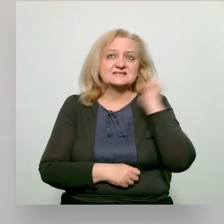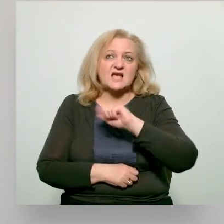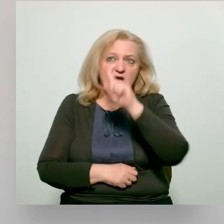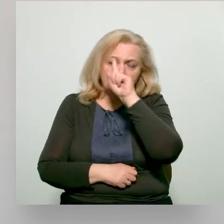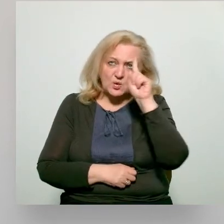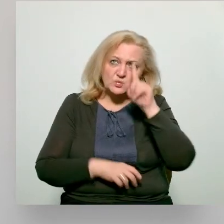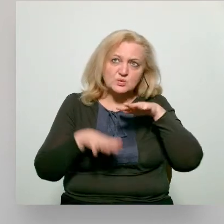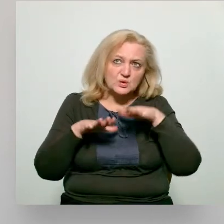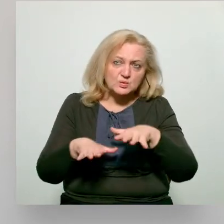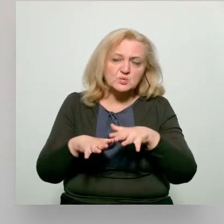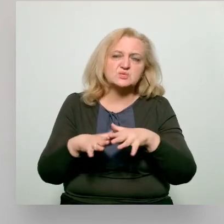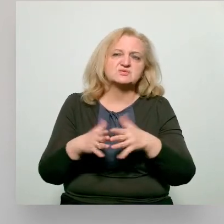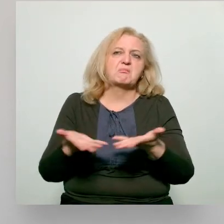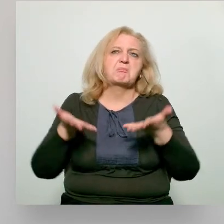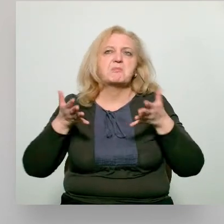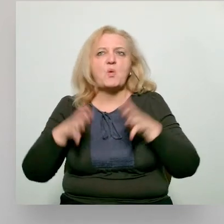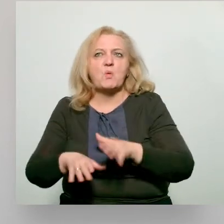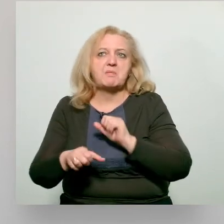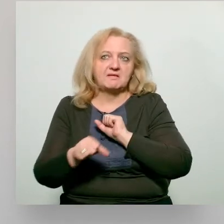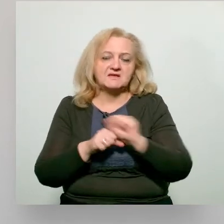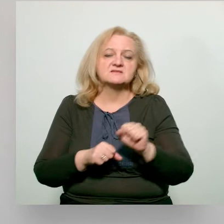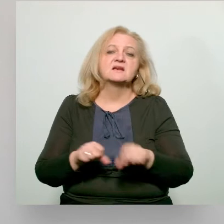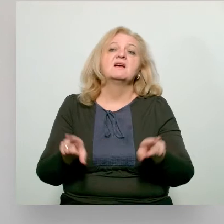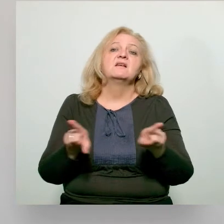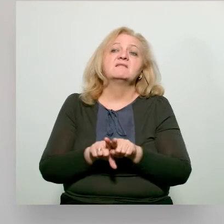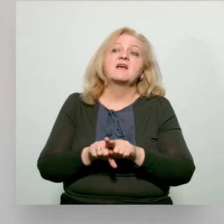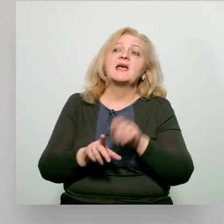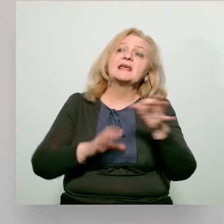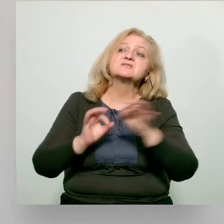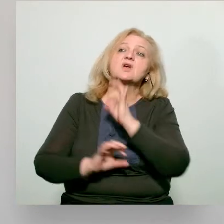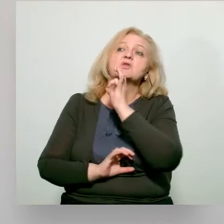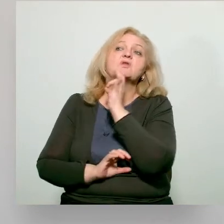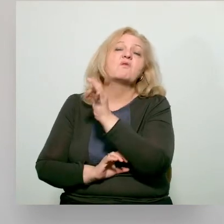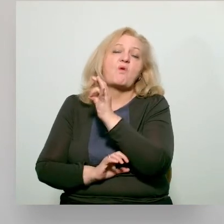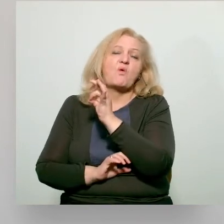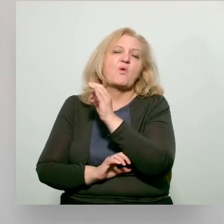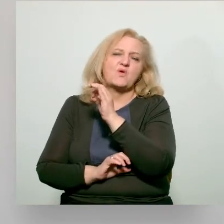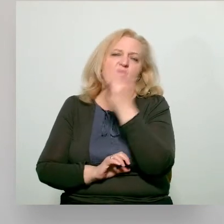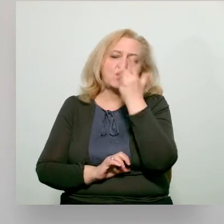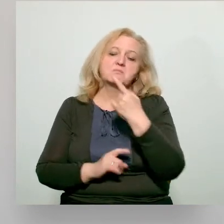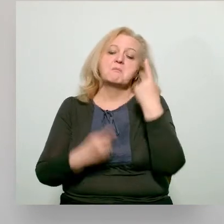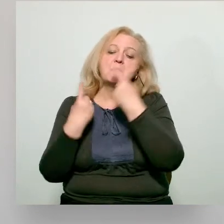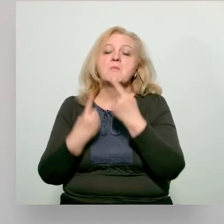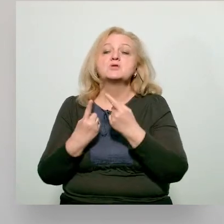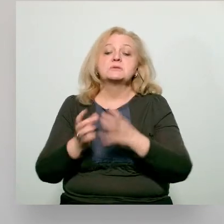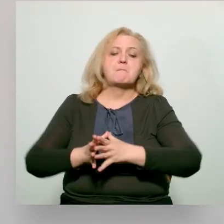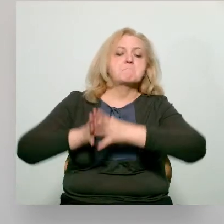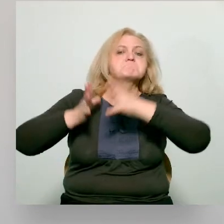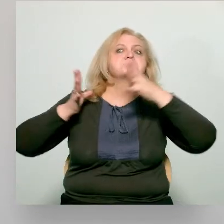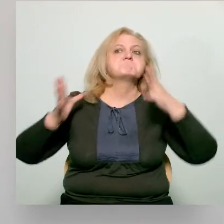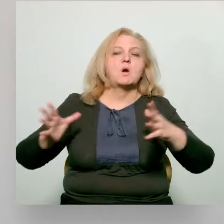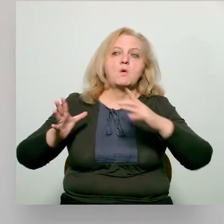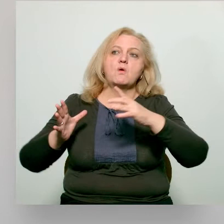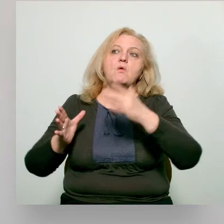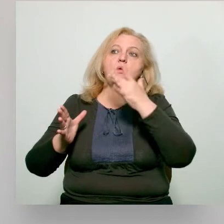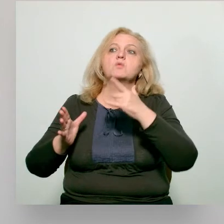Wszyscy historycy rosyjscy twierdzili, że rzeczywiście bez Ukrainy imperium rosyjskie nie może istnieć.